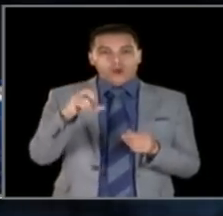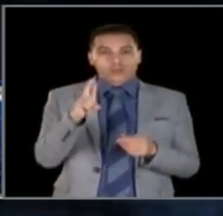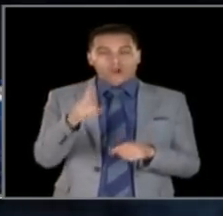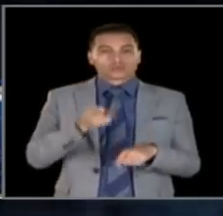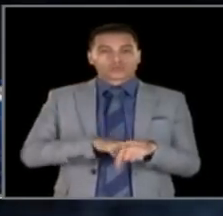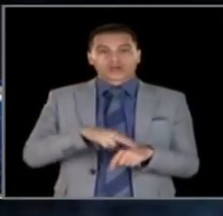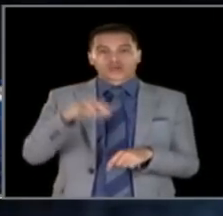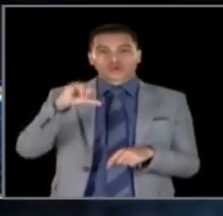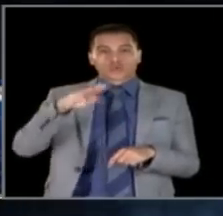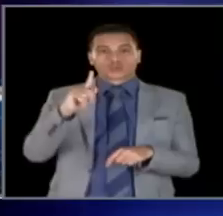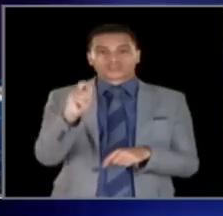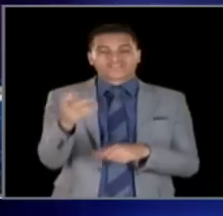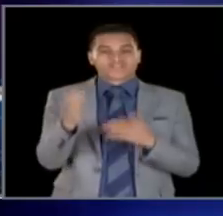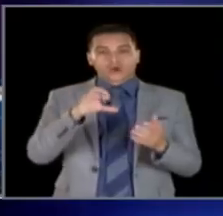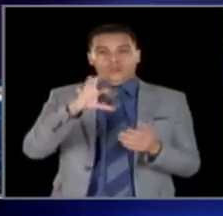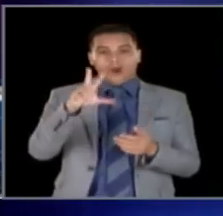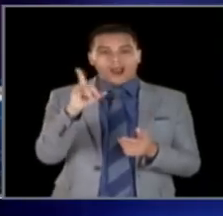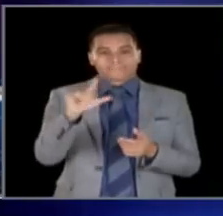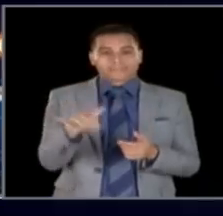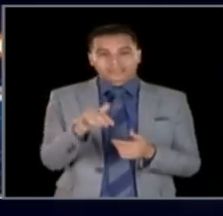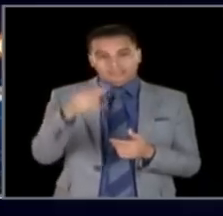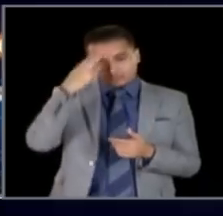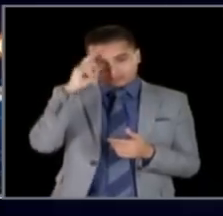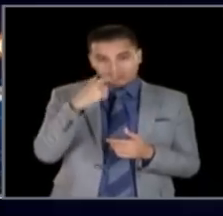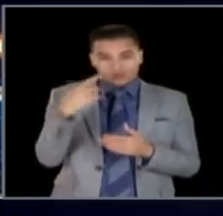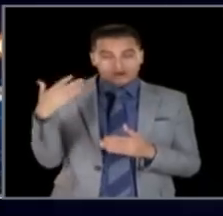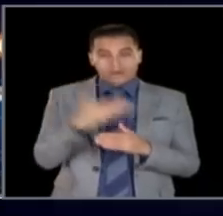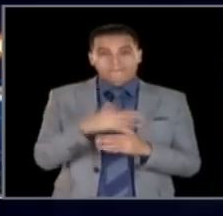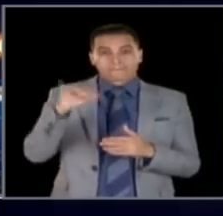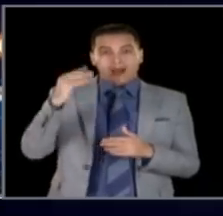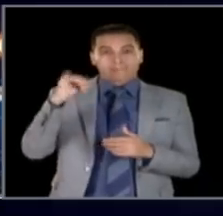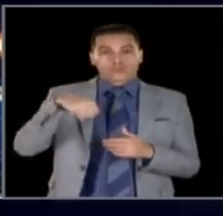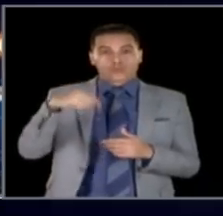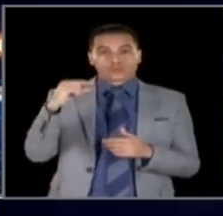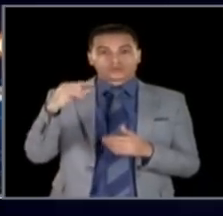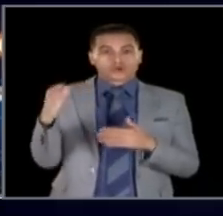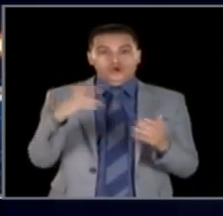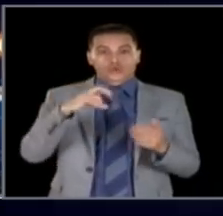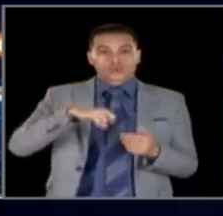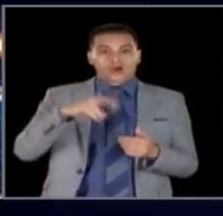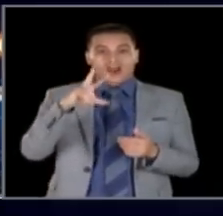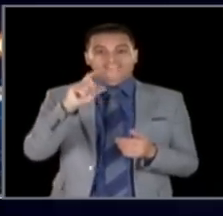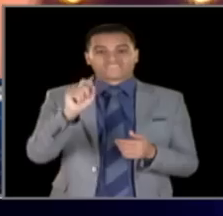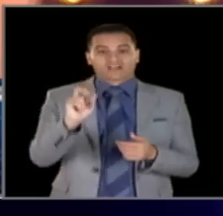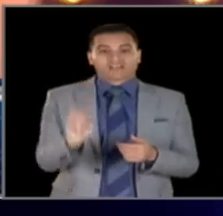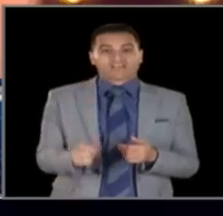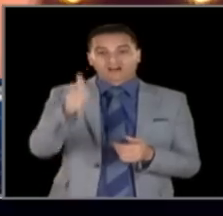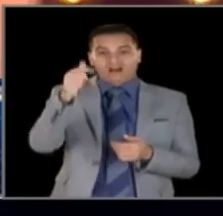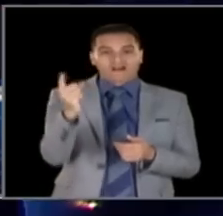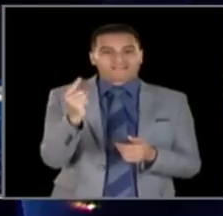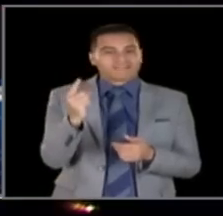وهبي. محمود الفقار. محمود ذو الفقار، إجابة